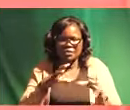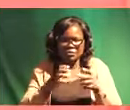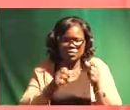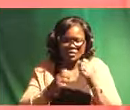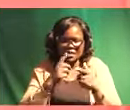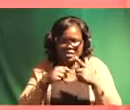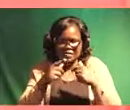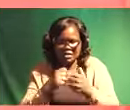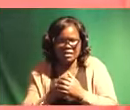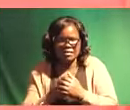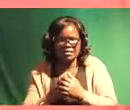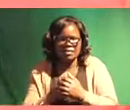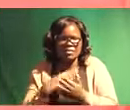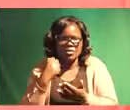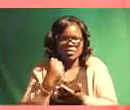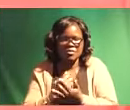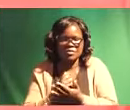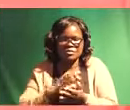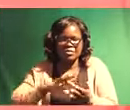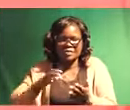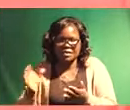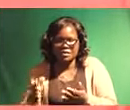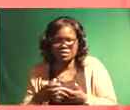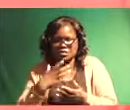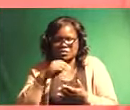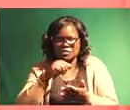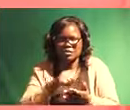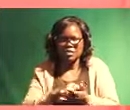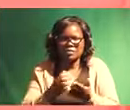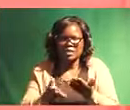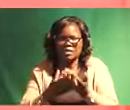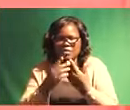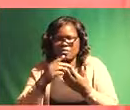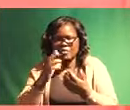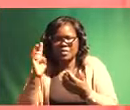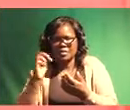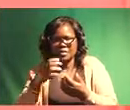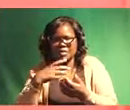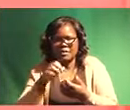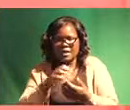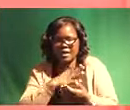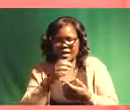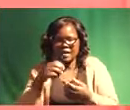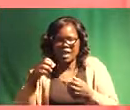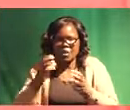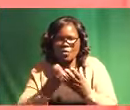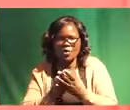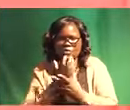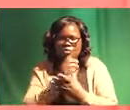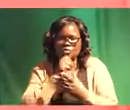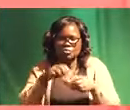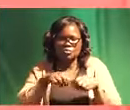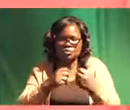yamefika na imefika hata kwa ofisi zetu za county ili tuweze kusaidiana na yeye ili mimea yetu isiharibiwe na wadudu.